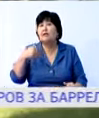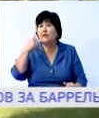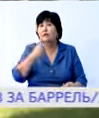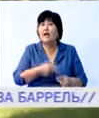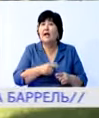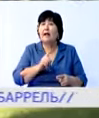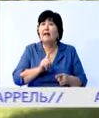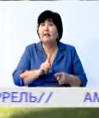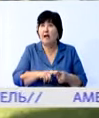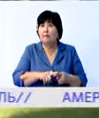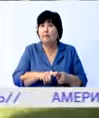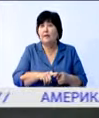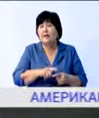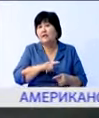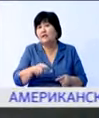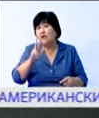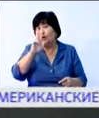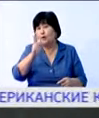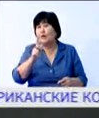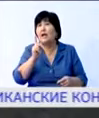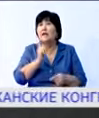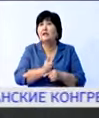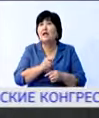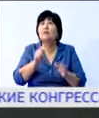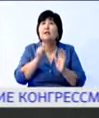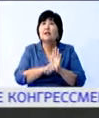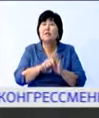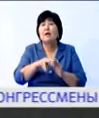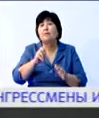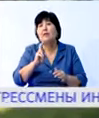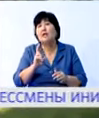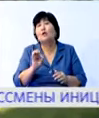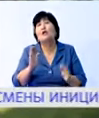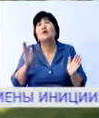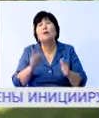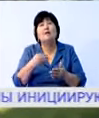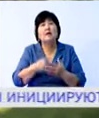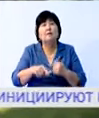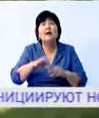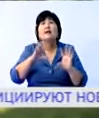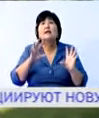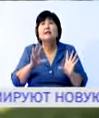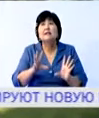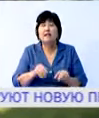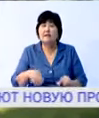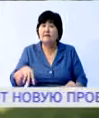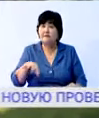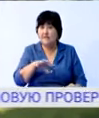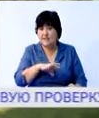это в течение 3 лет запрет на проверку микро- и малого бизнеса. В целом все